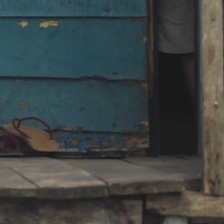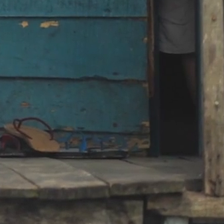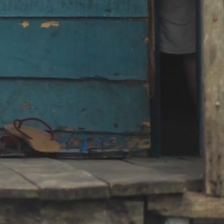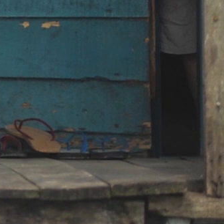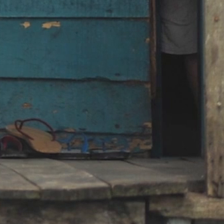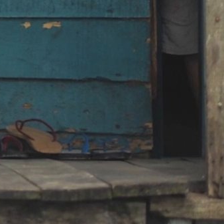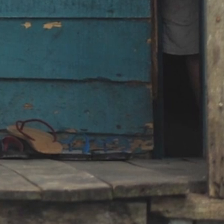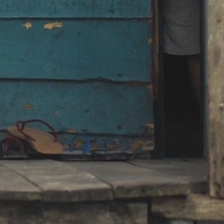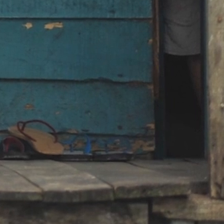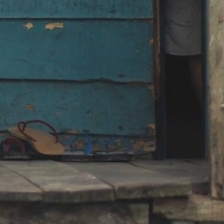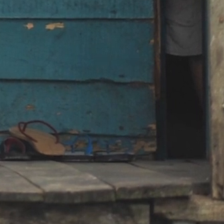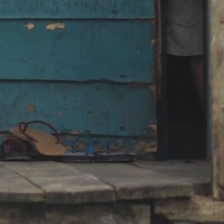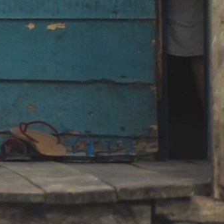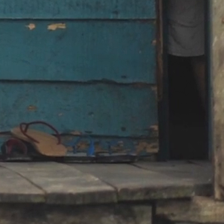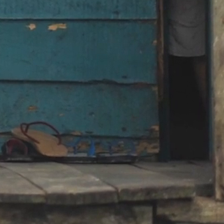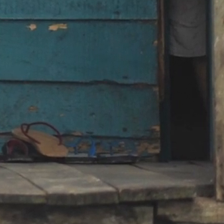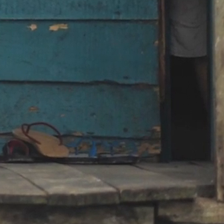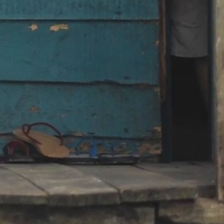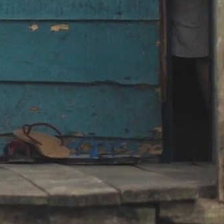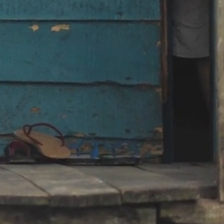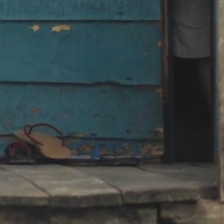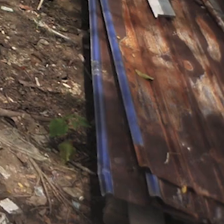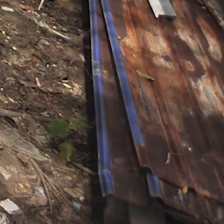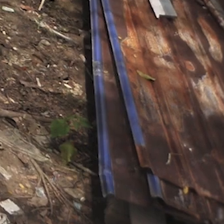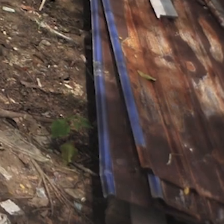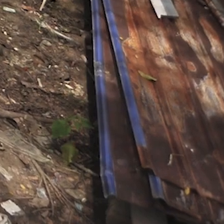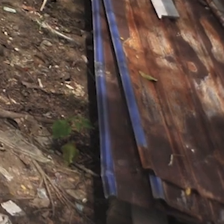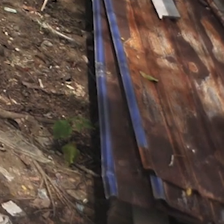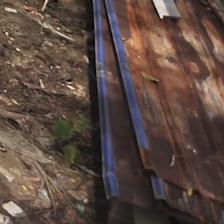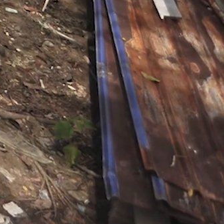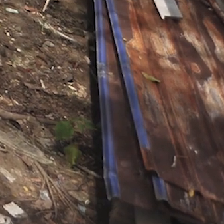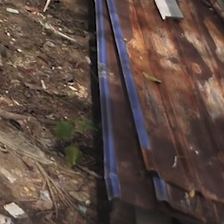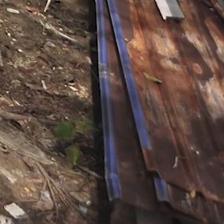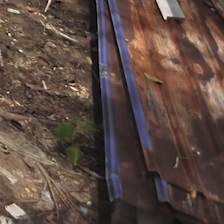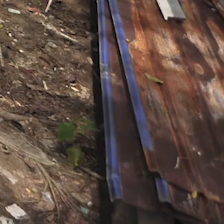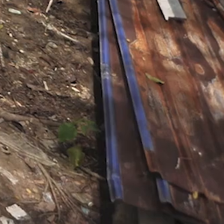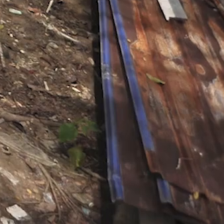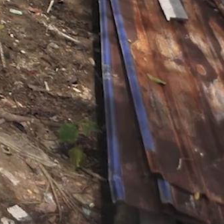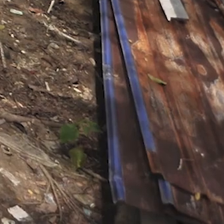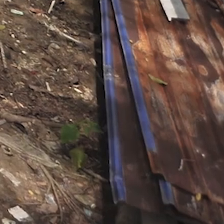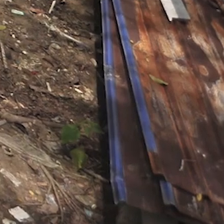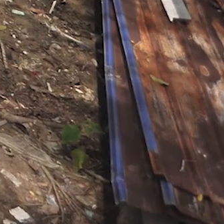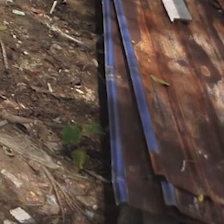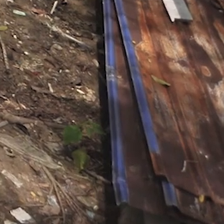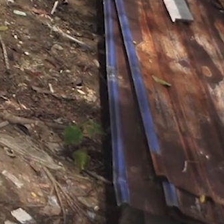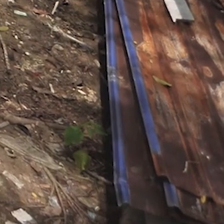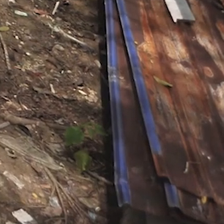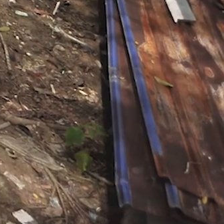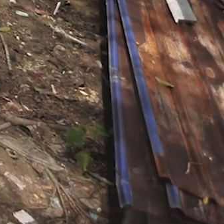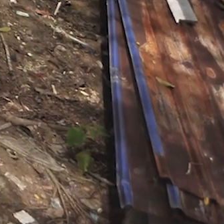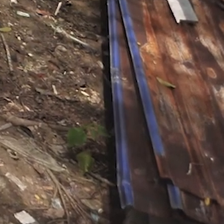ini bersetuju untuk menamatkan PKPD di PPR Taman Harmoni